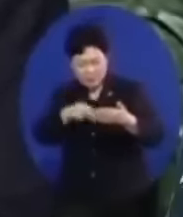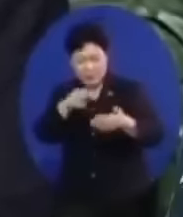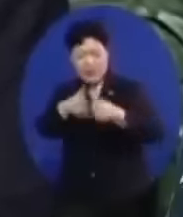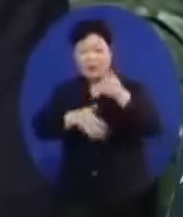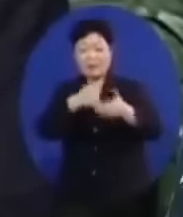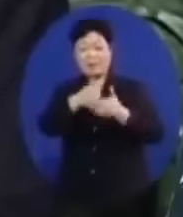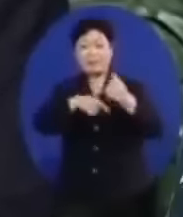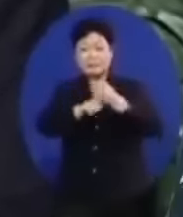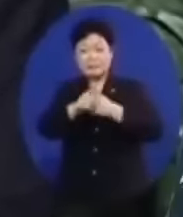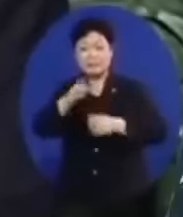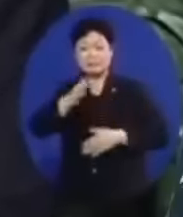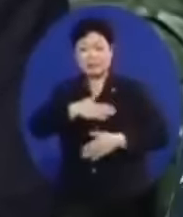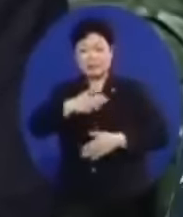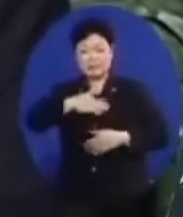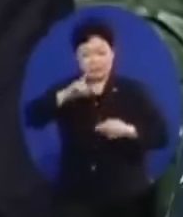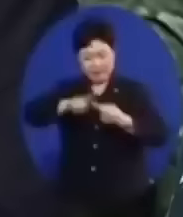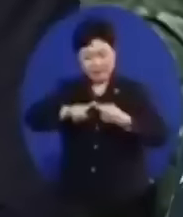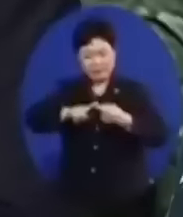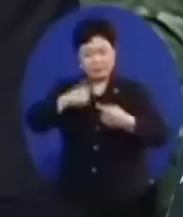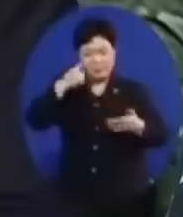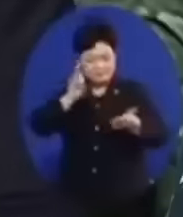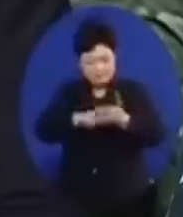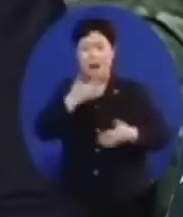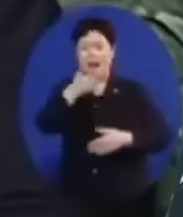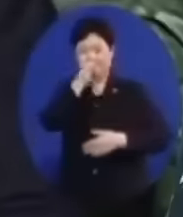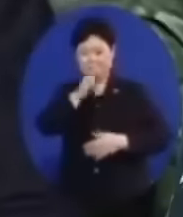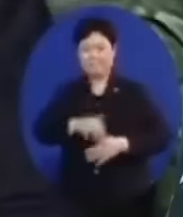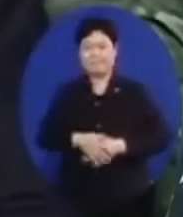뜻을 알 수가 있는 것입니다.